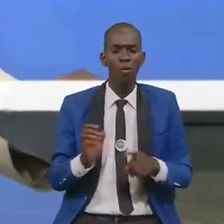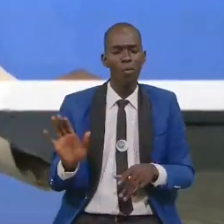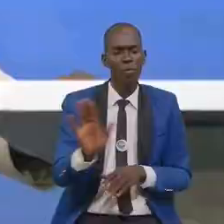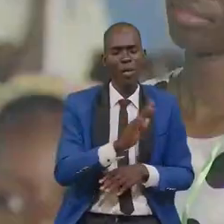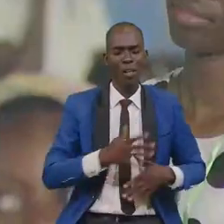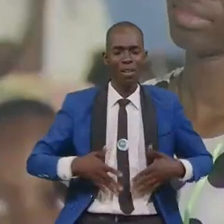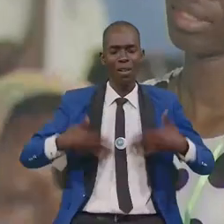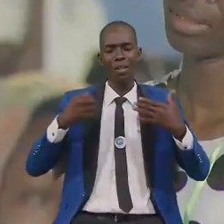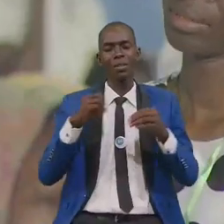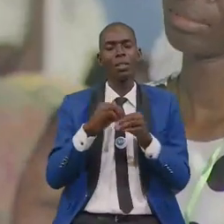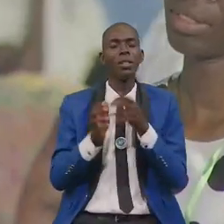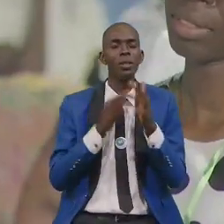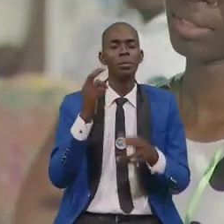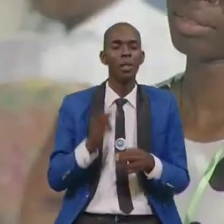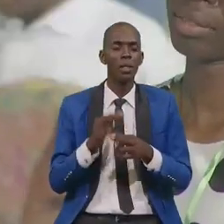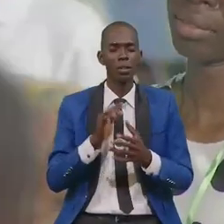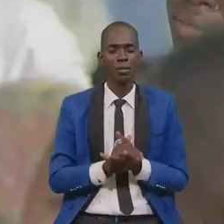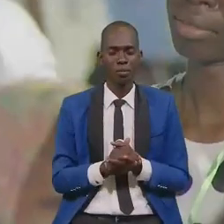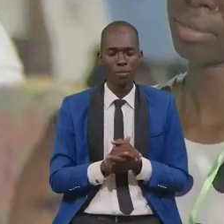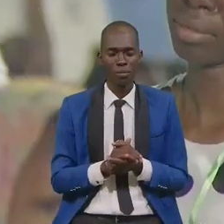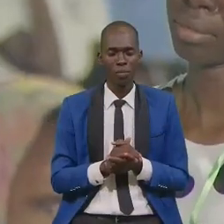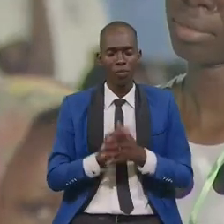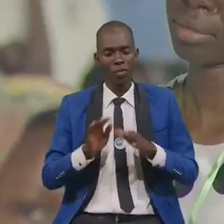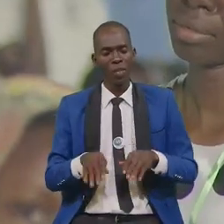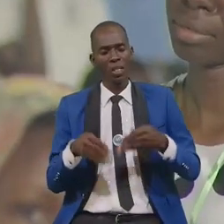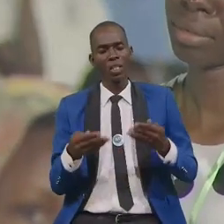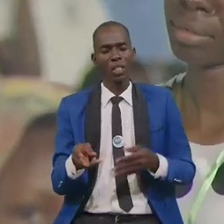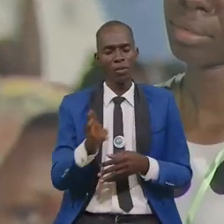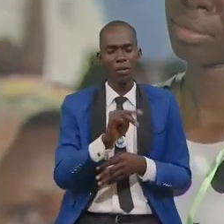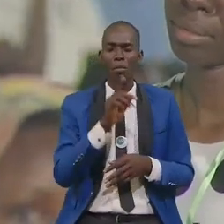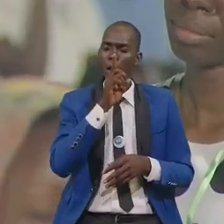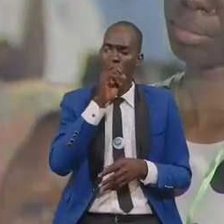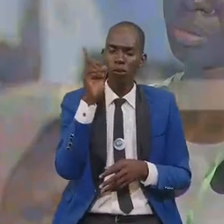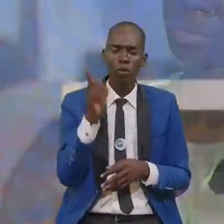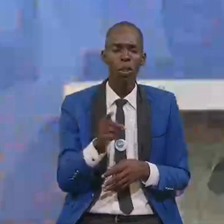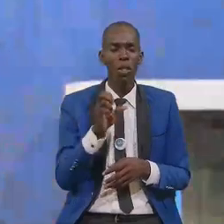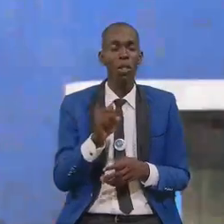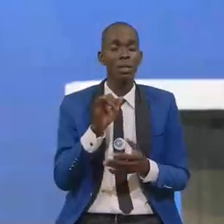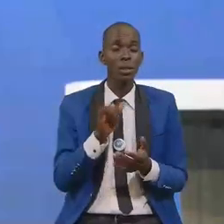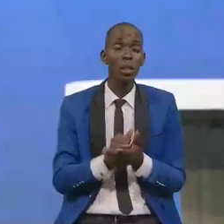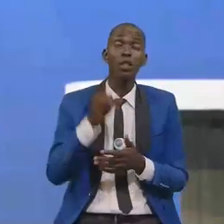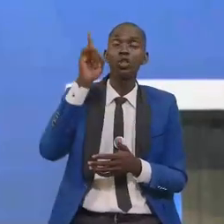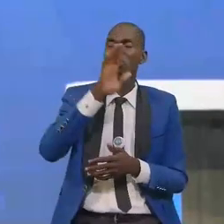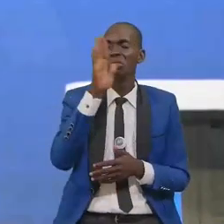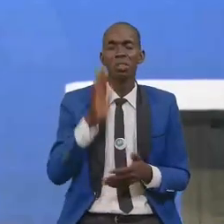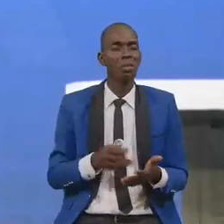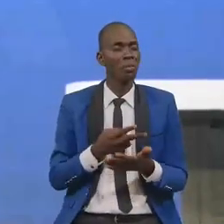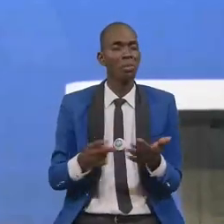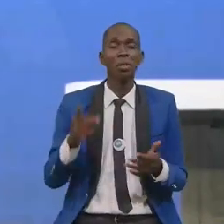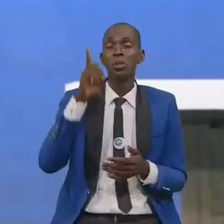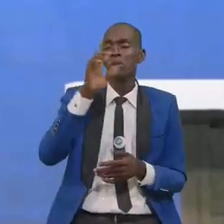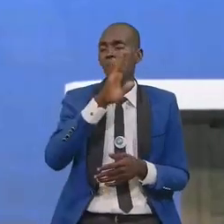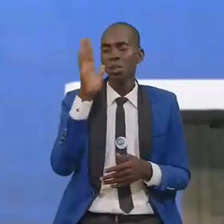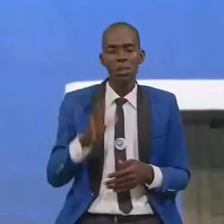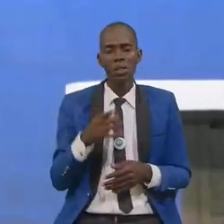au nom de Jésus dans le l'assurance que tu ne joues jamais quand tu